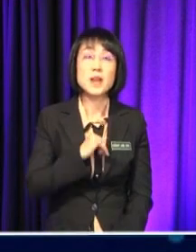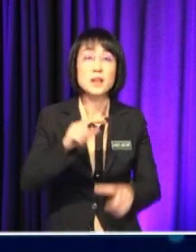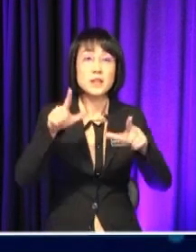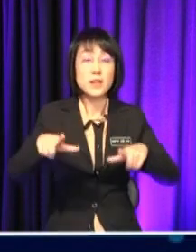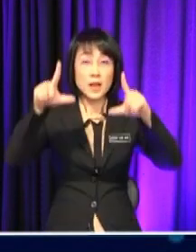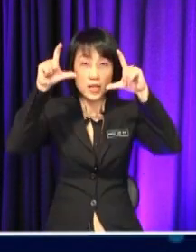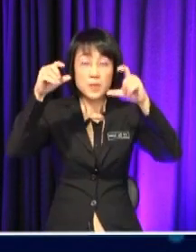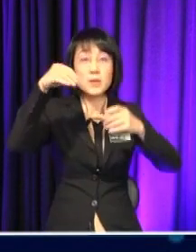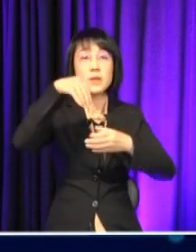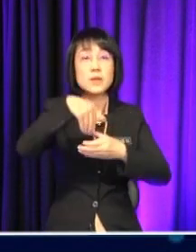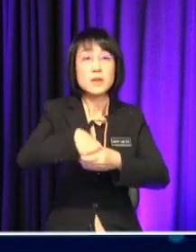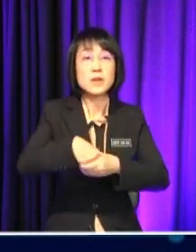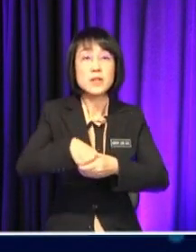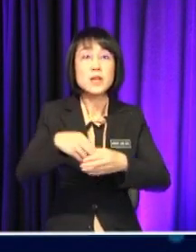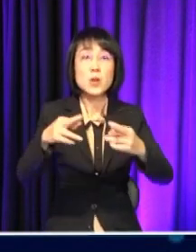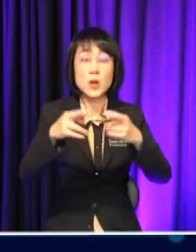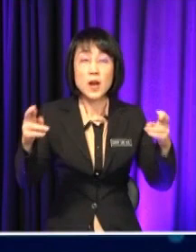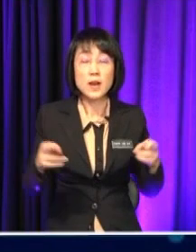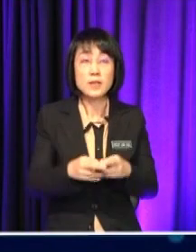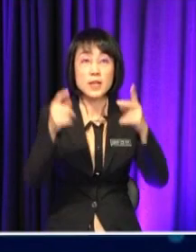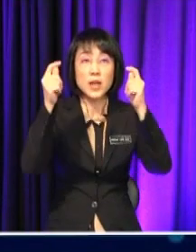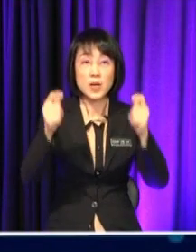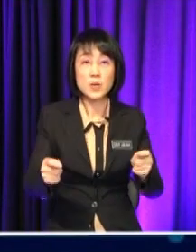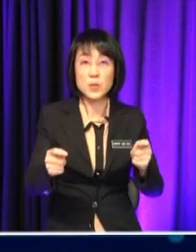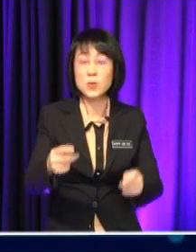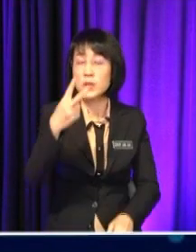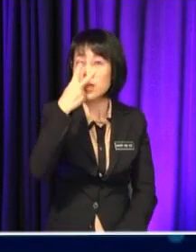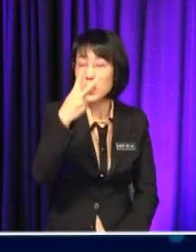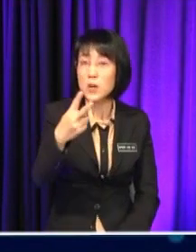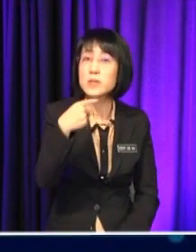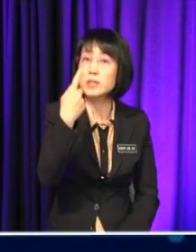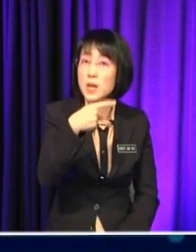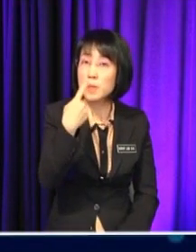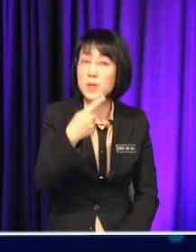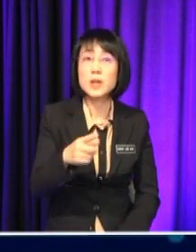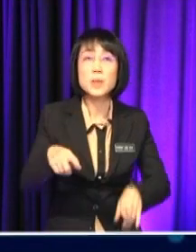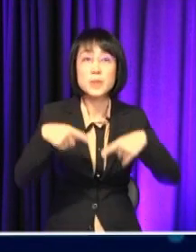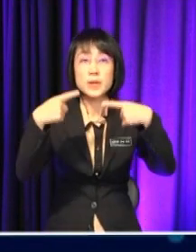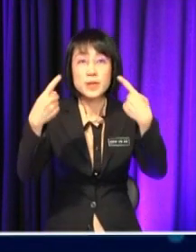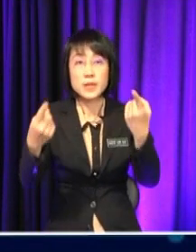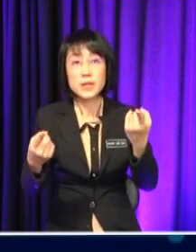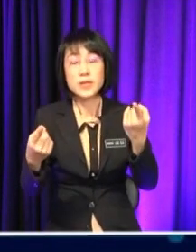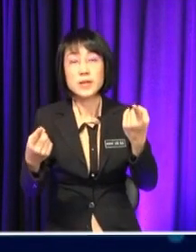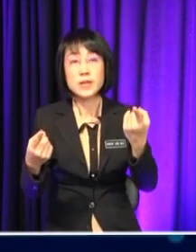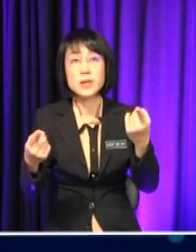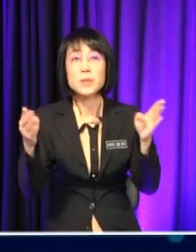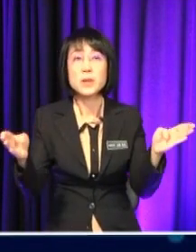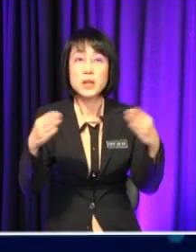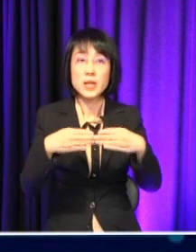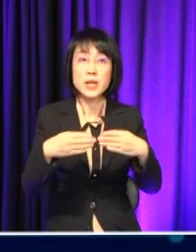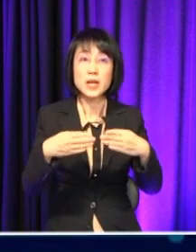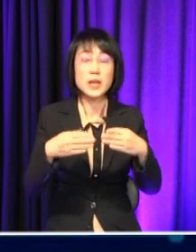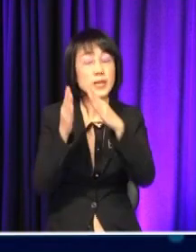di ruangan tamu untuk memantau Siapa yang pergi ke arah bilik bilik kiri utama